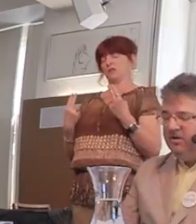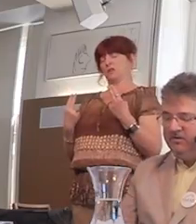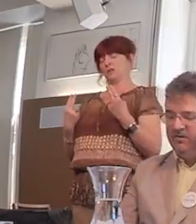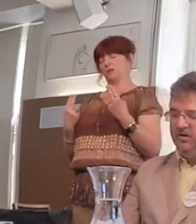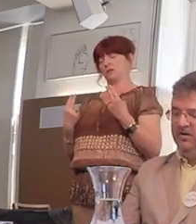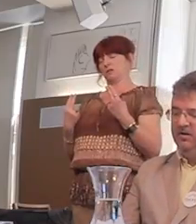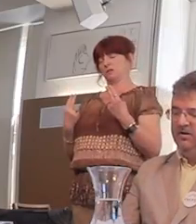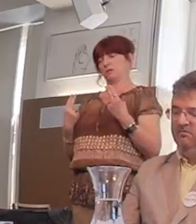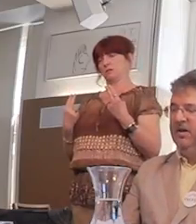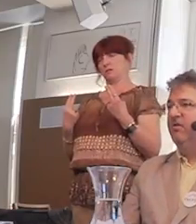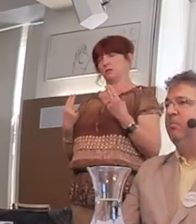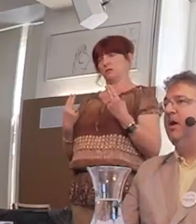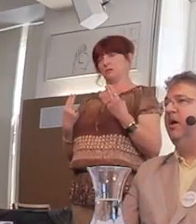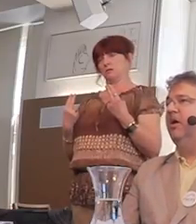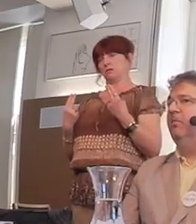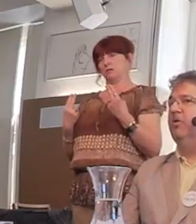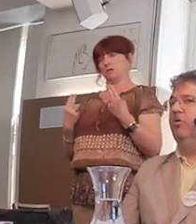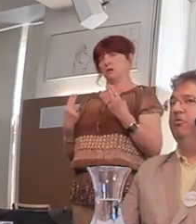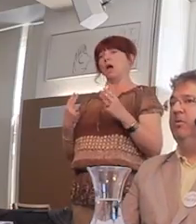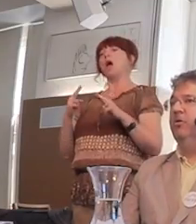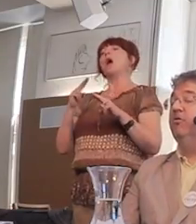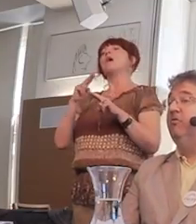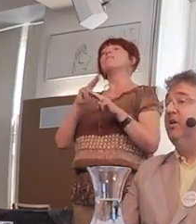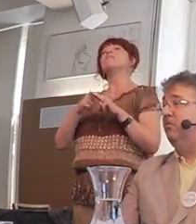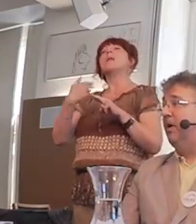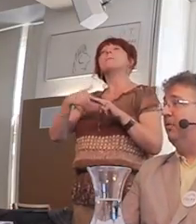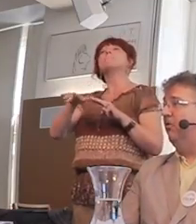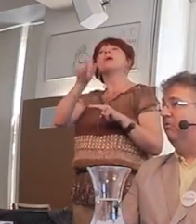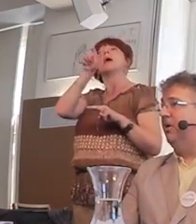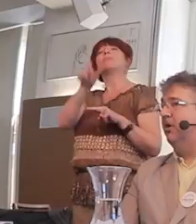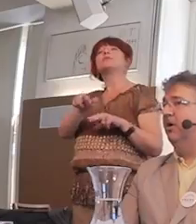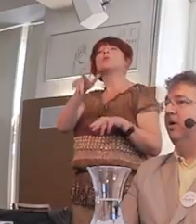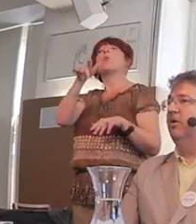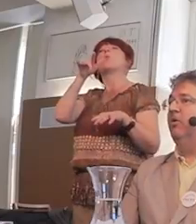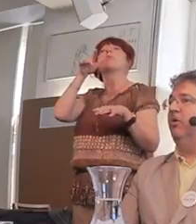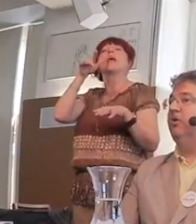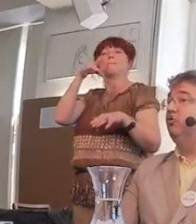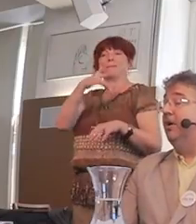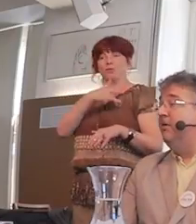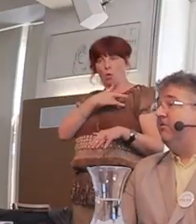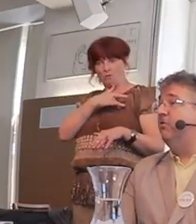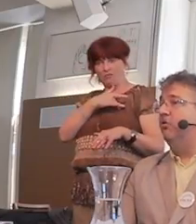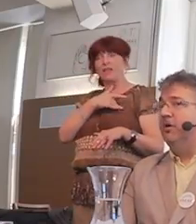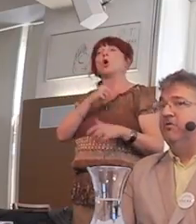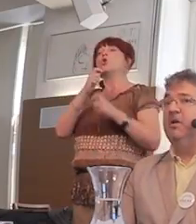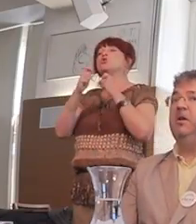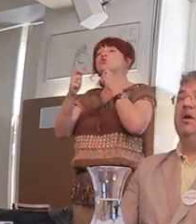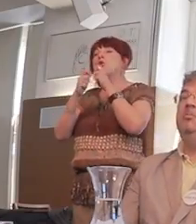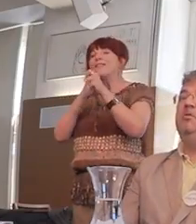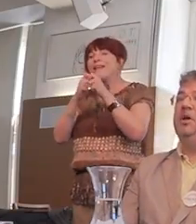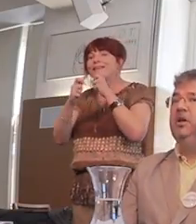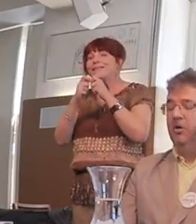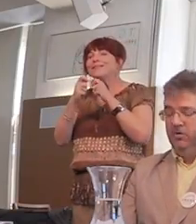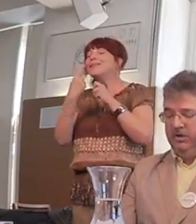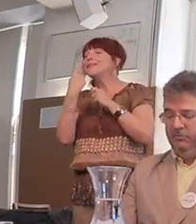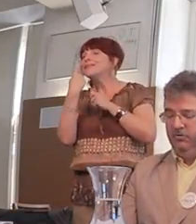es nicht, wenn es mehr Betroffene, sichtbar Betroffene Leute, Journalisten und Journalistinnen